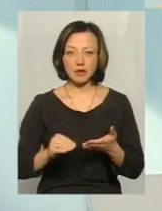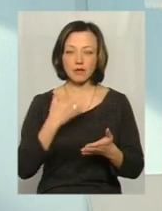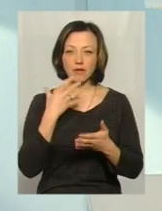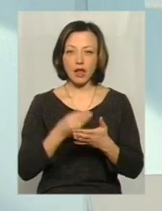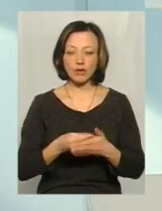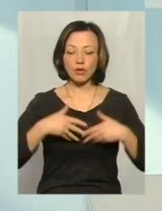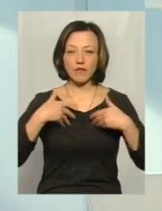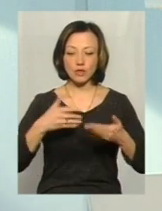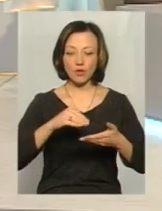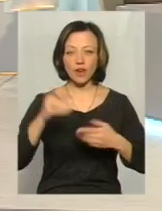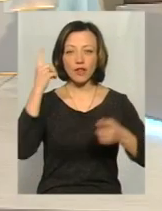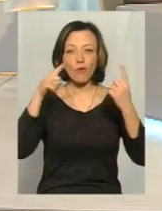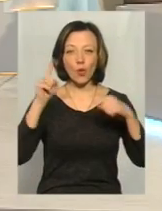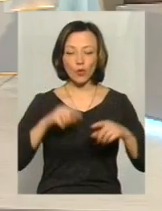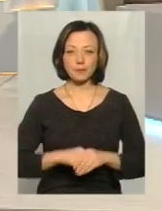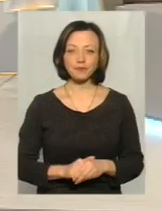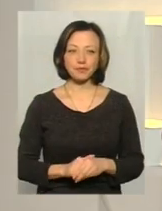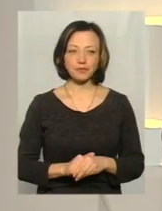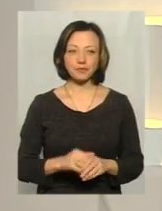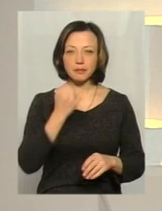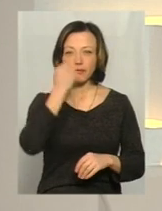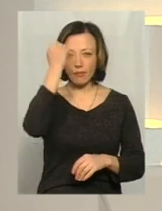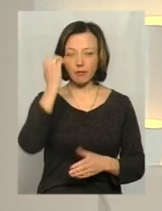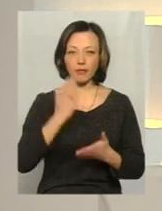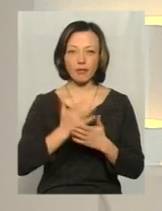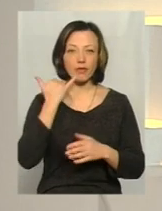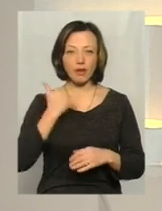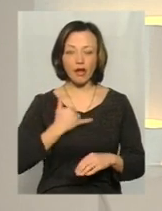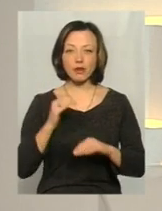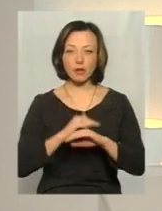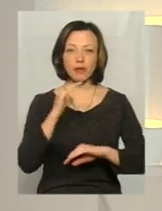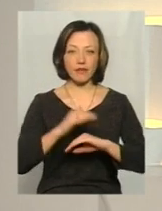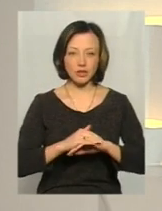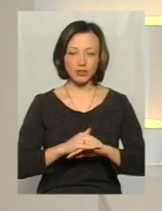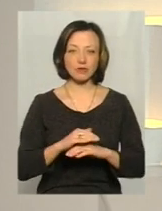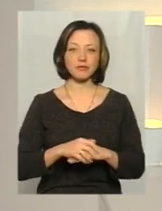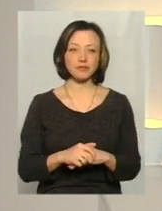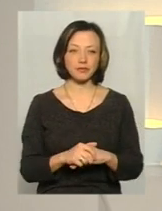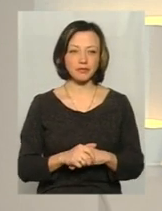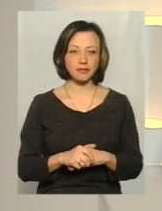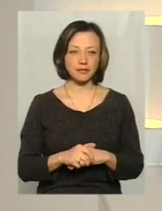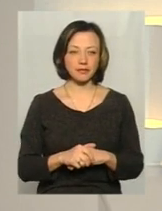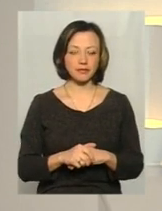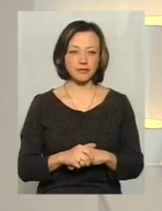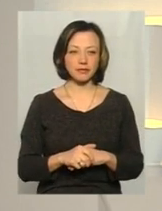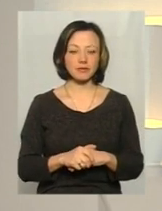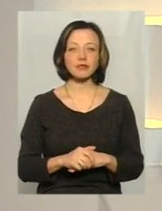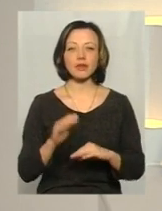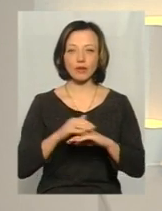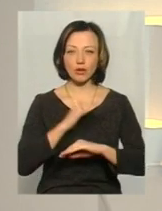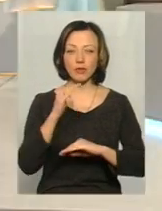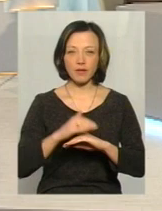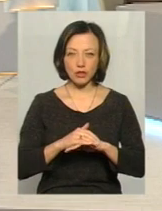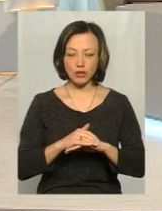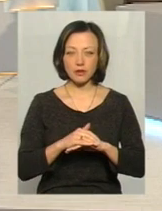власного висловлювання твору. Дякую. І ми маємо дзвінок. Алло, добрий вечір. Алло. Алло, доброго